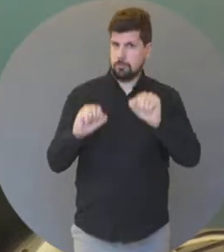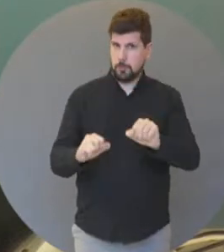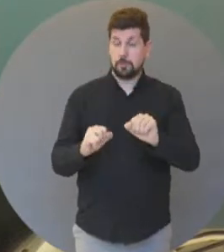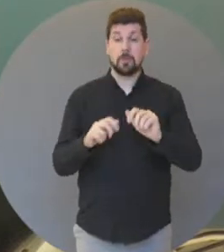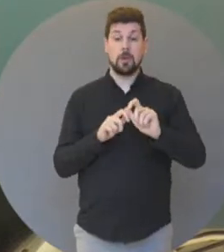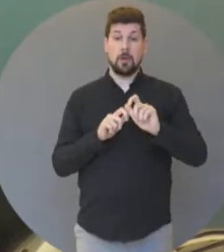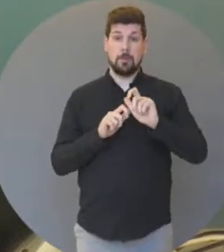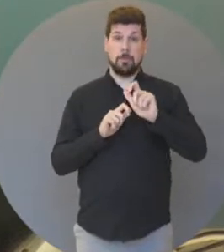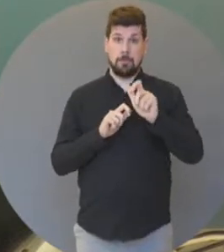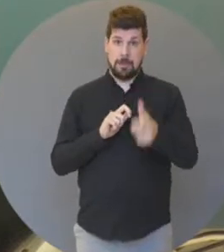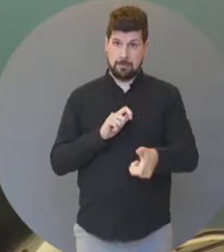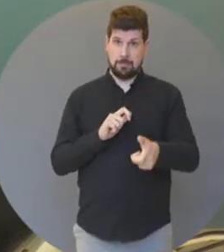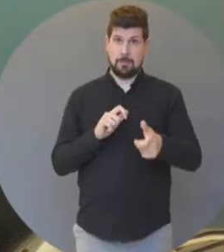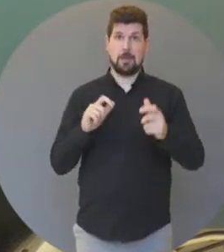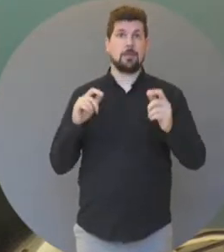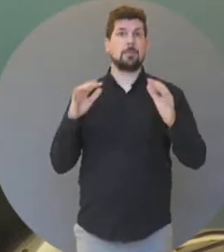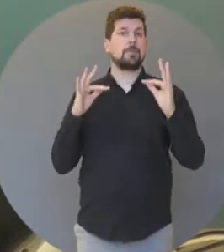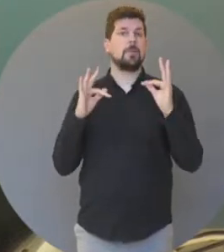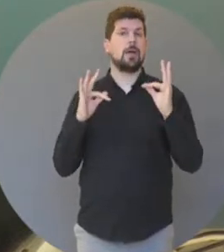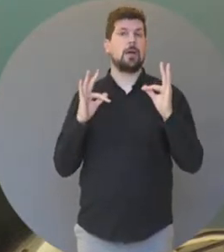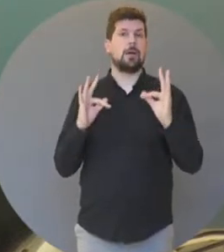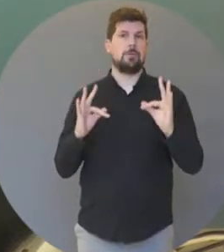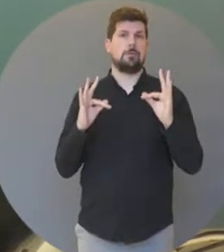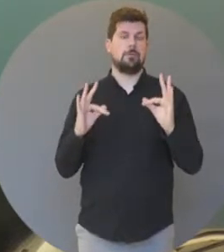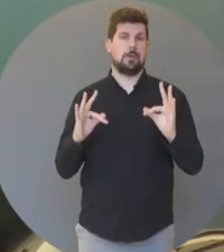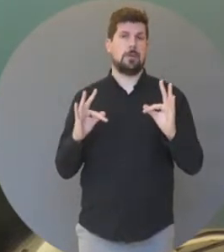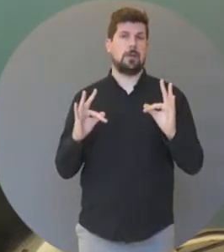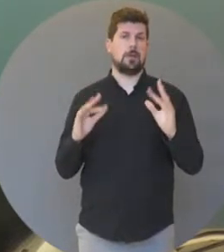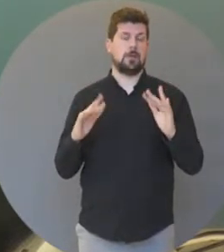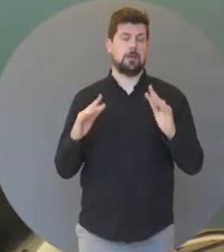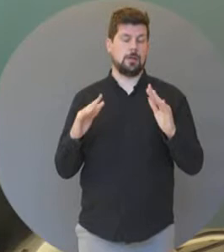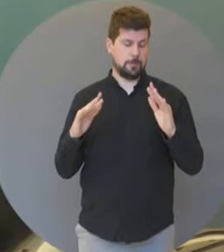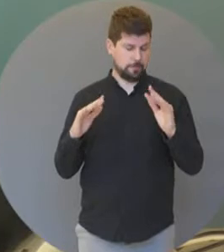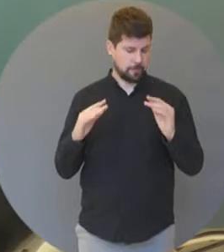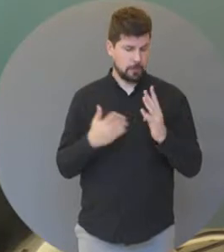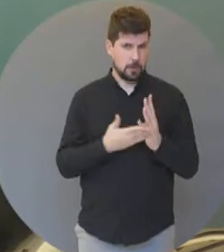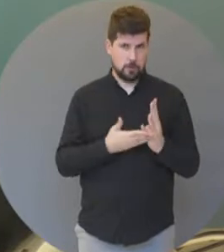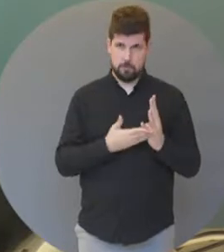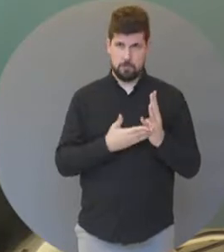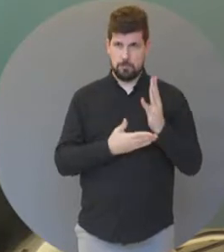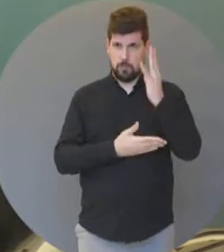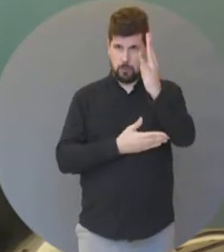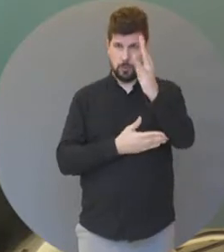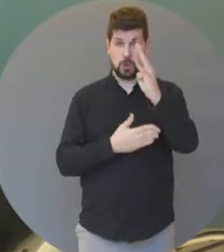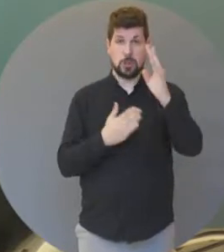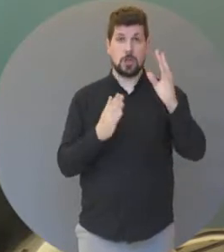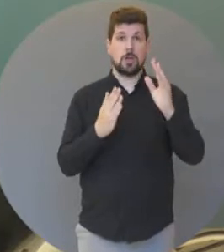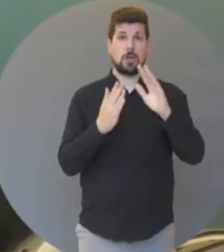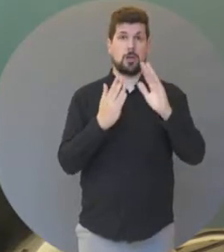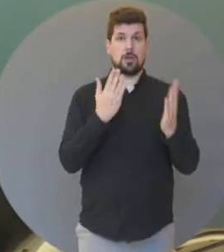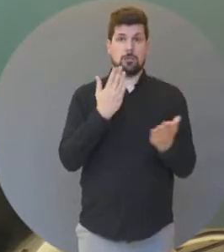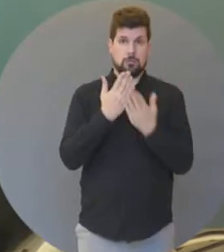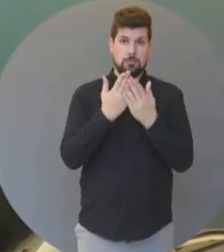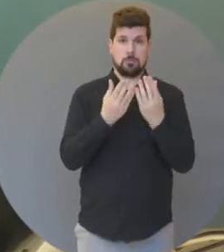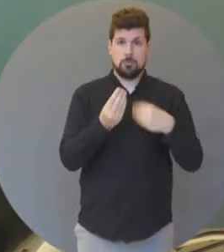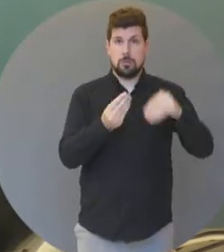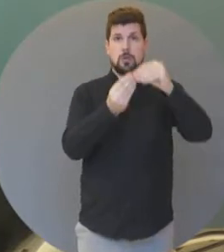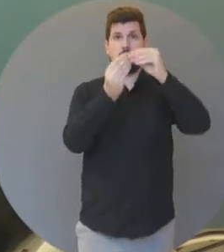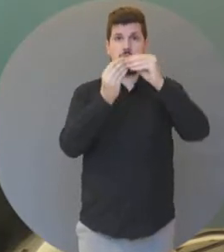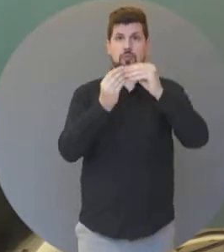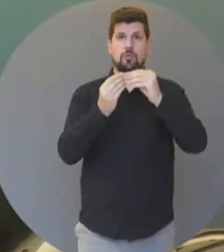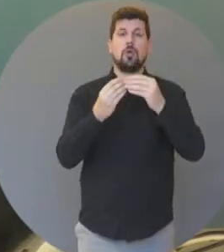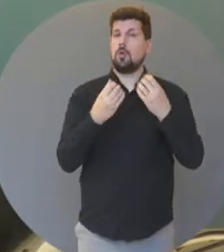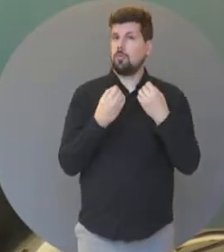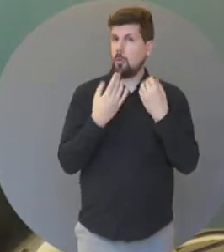ensuite après concernant concernant le projet de le projet d'amendement je vous propose à ce moment-là que le